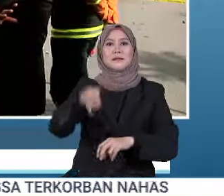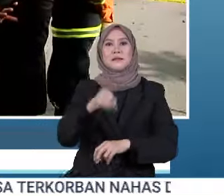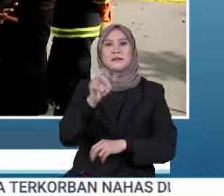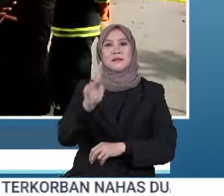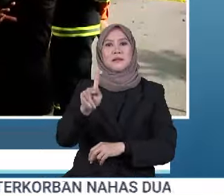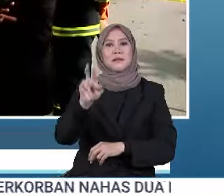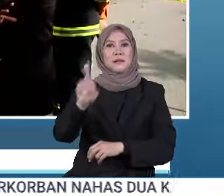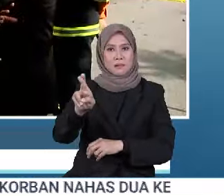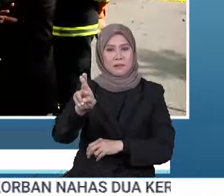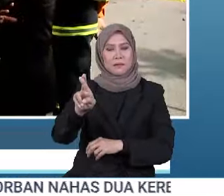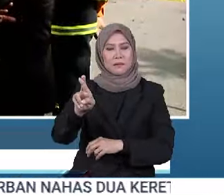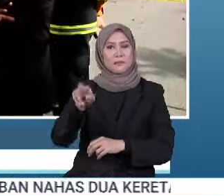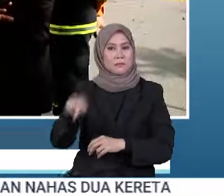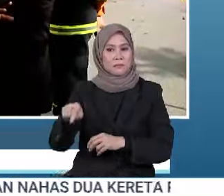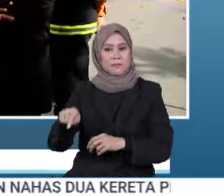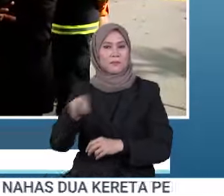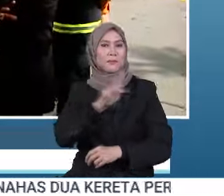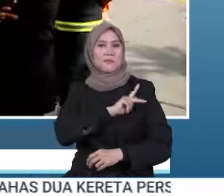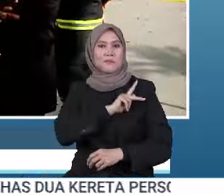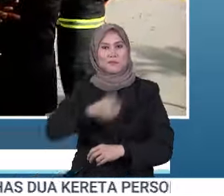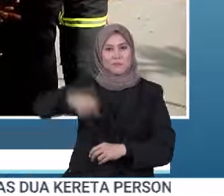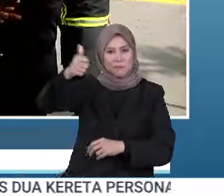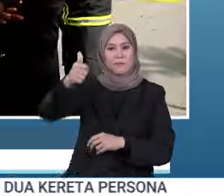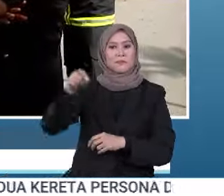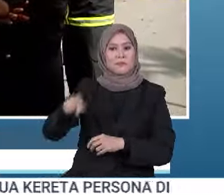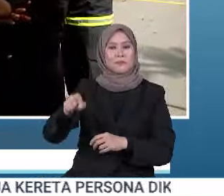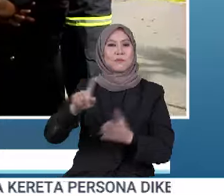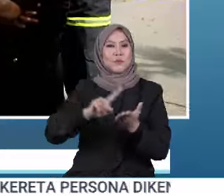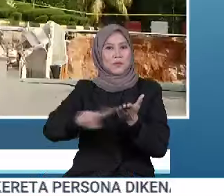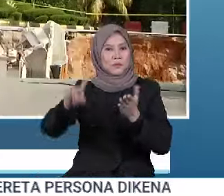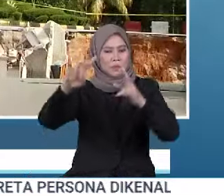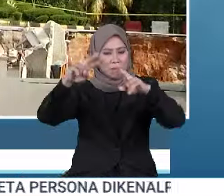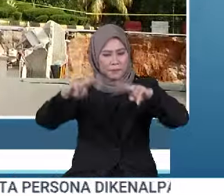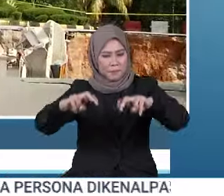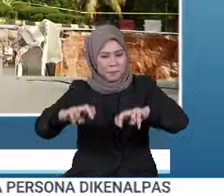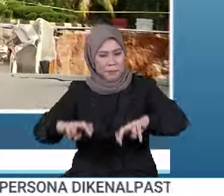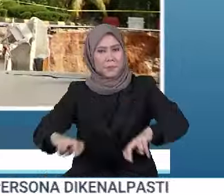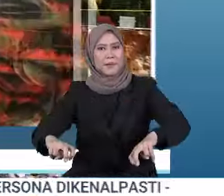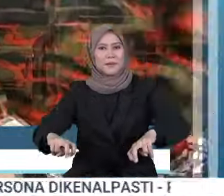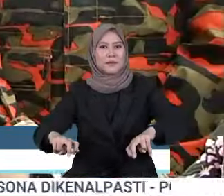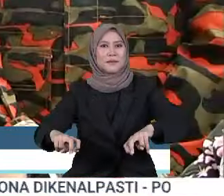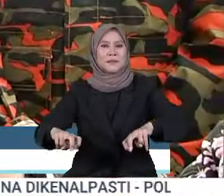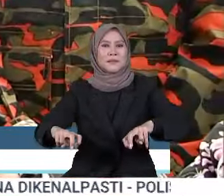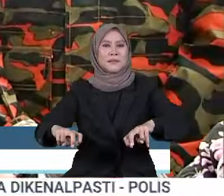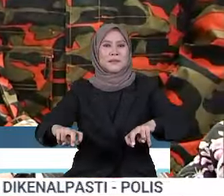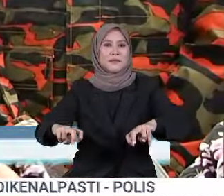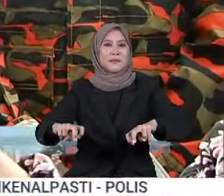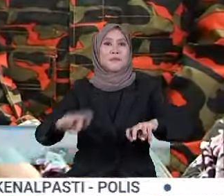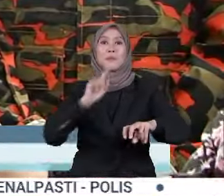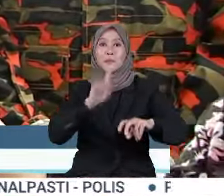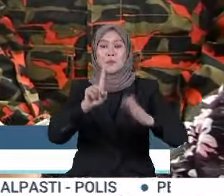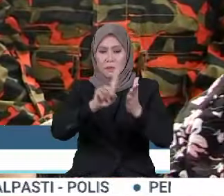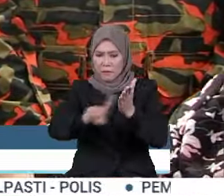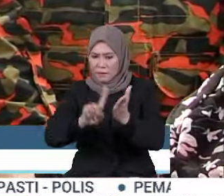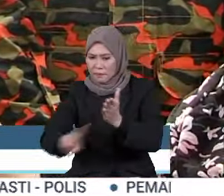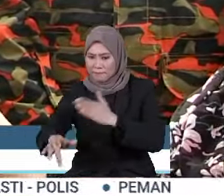beliau yang diketuai oleh Encik utaya beliau telah membuat analisis dan siasatan awal